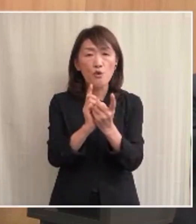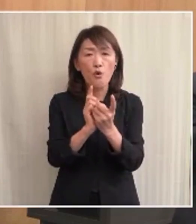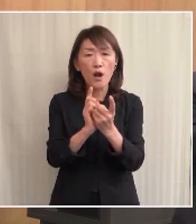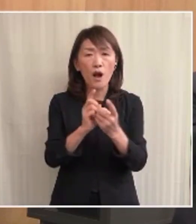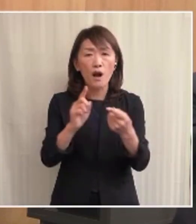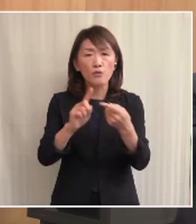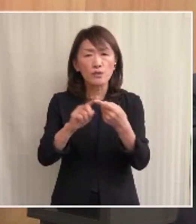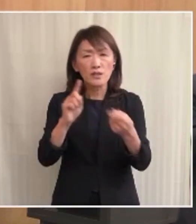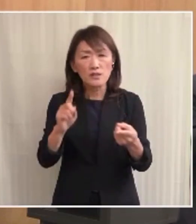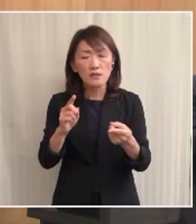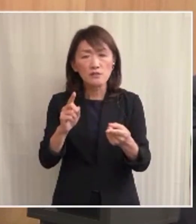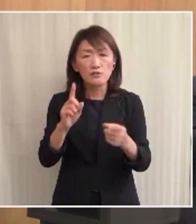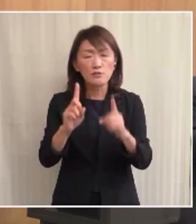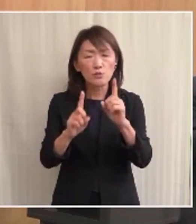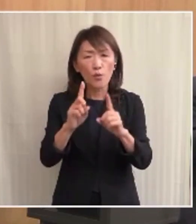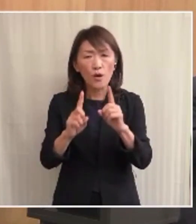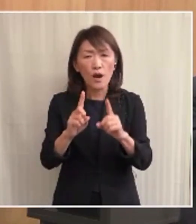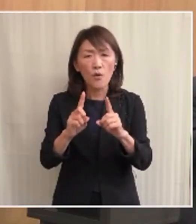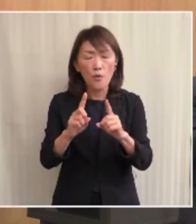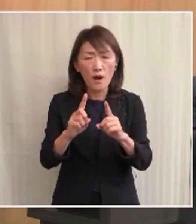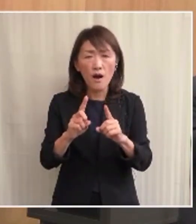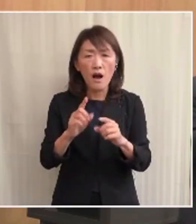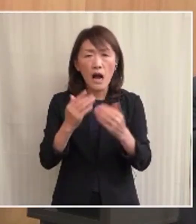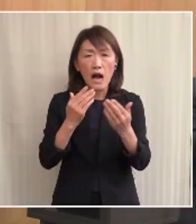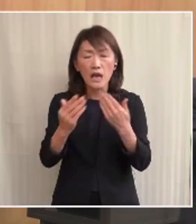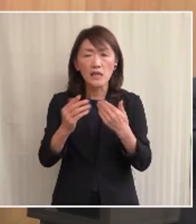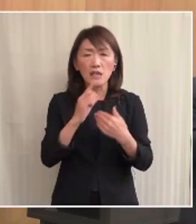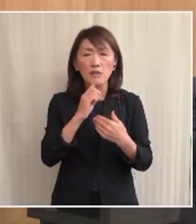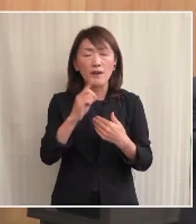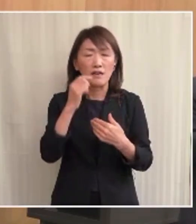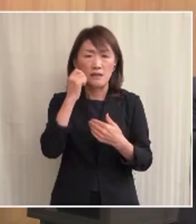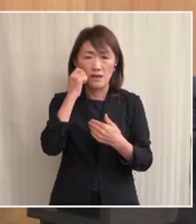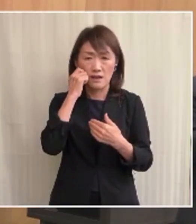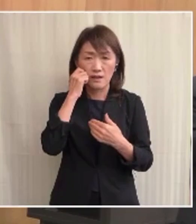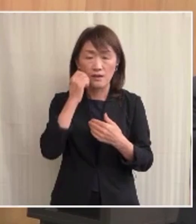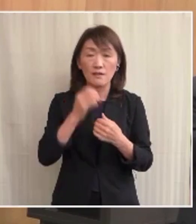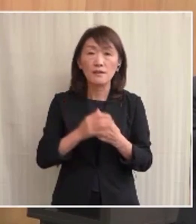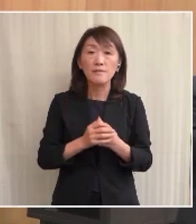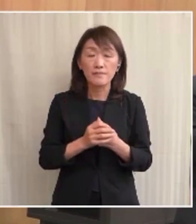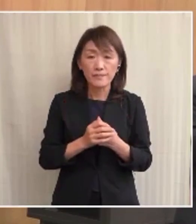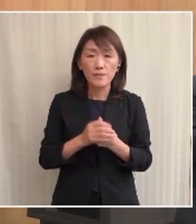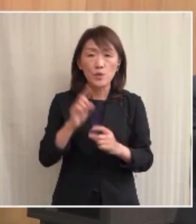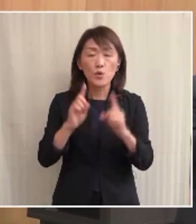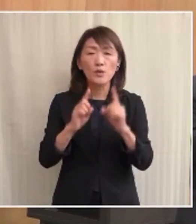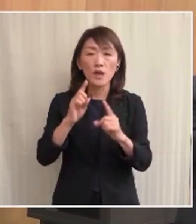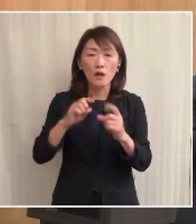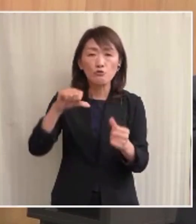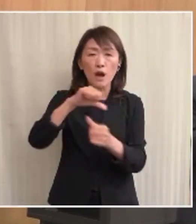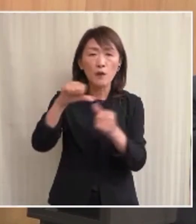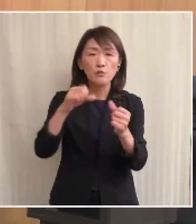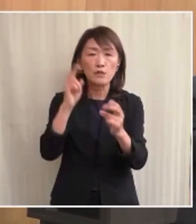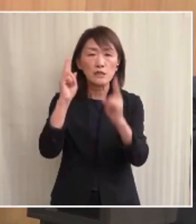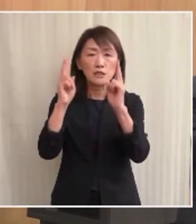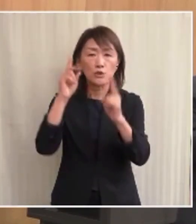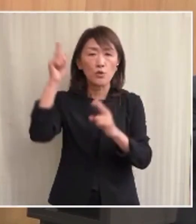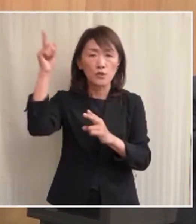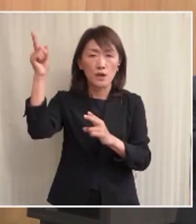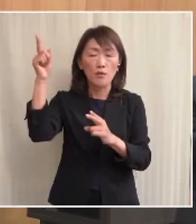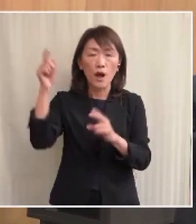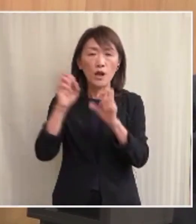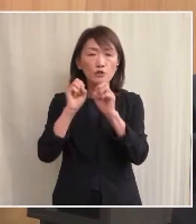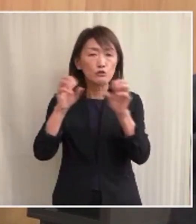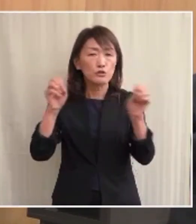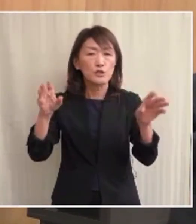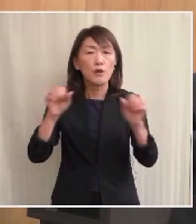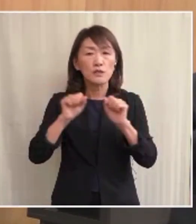かというところはちょっと申し上げにくいところでございますが、いずれにしてもアプリ事業者においては周知はされてい